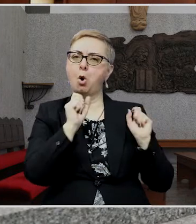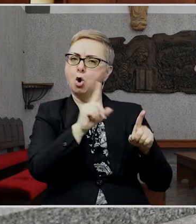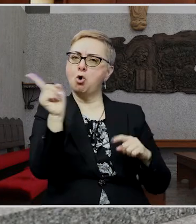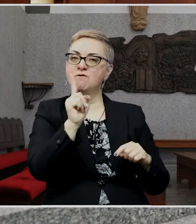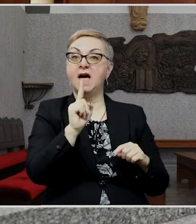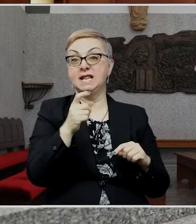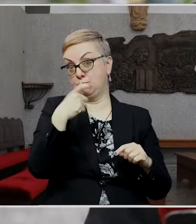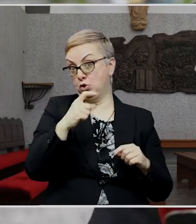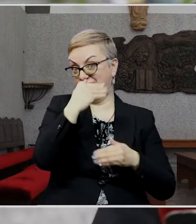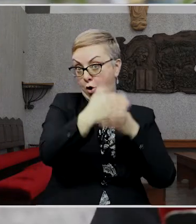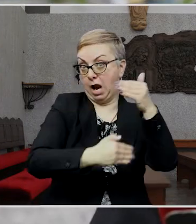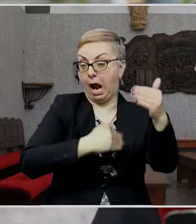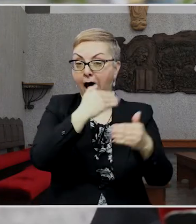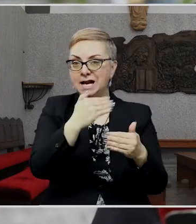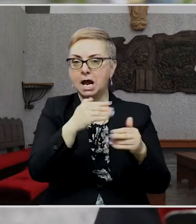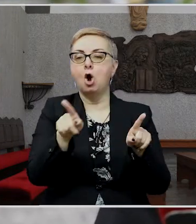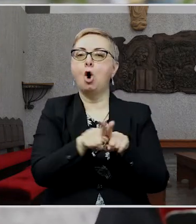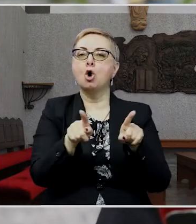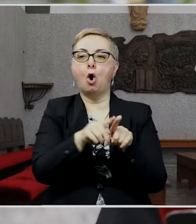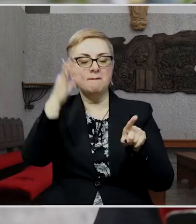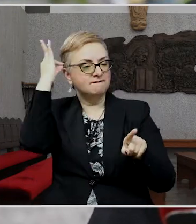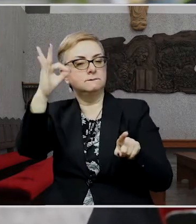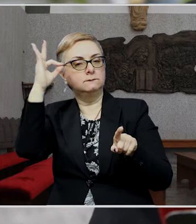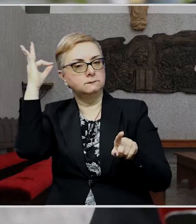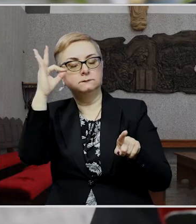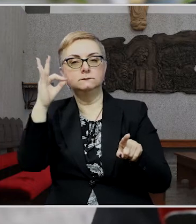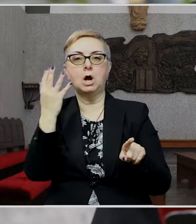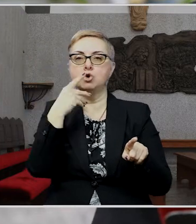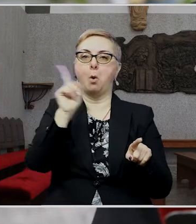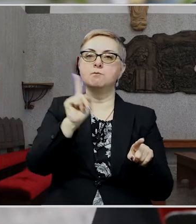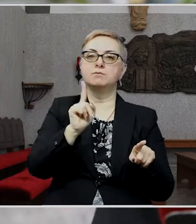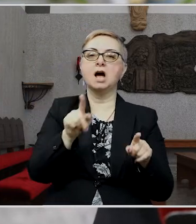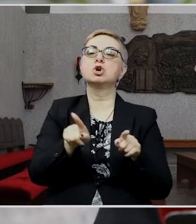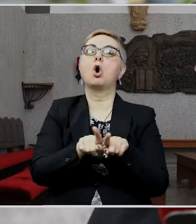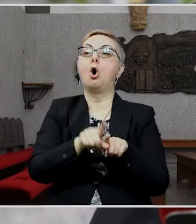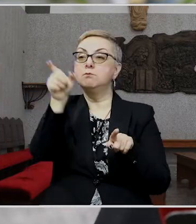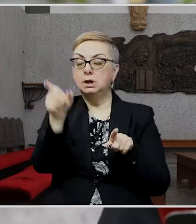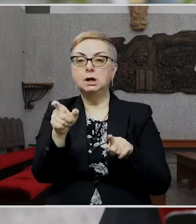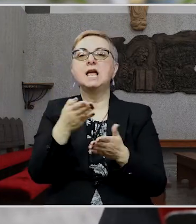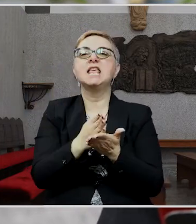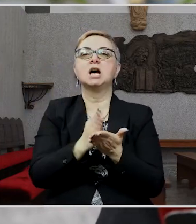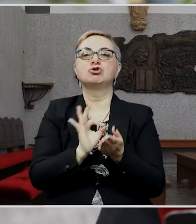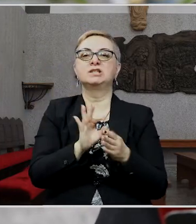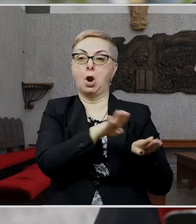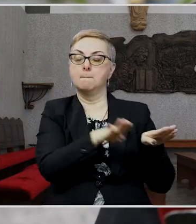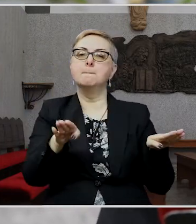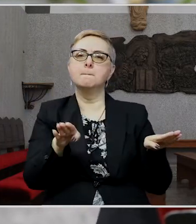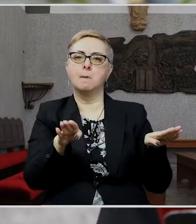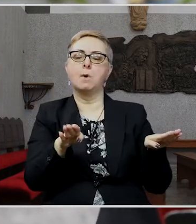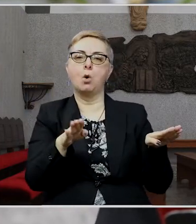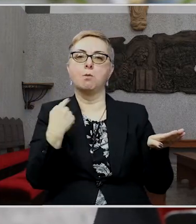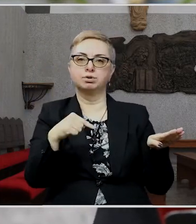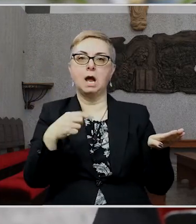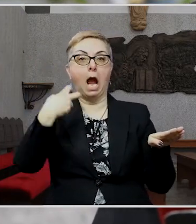carriera non è un arrampicatore e un intercessore per la sua gente per la sua